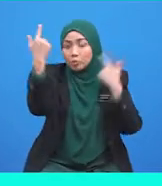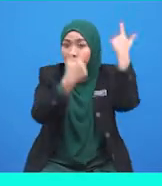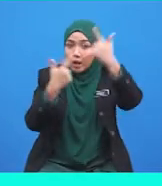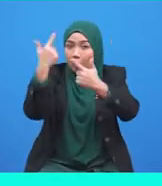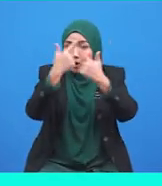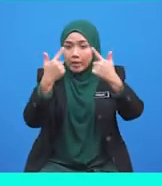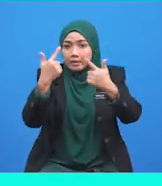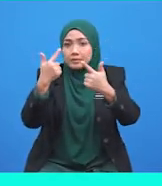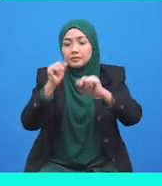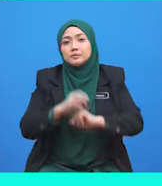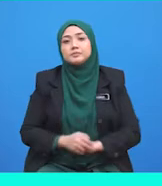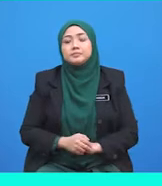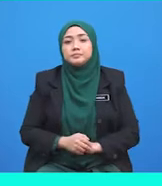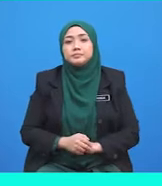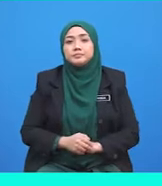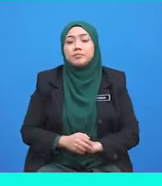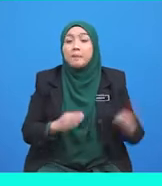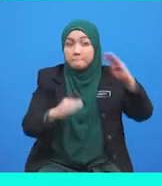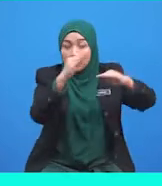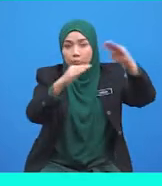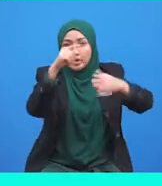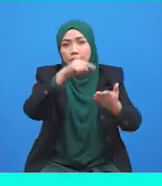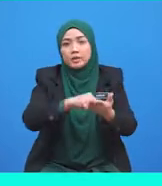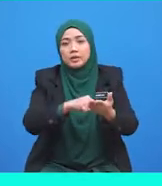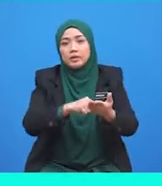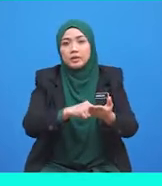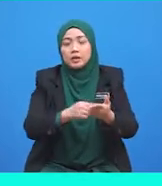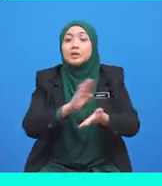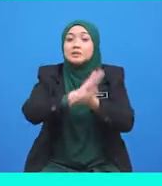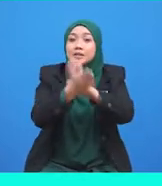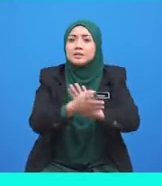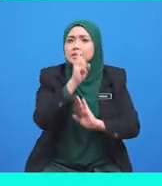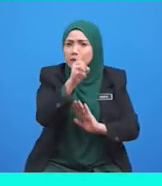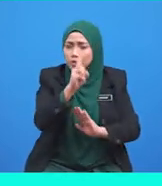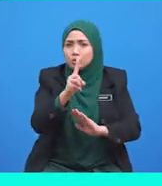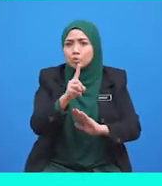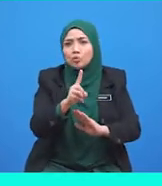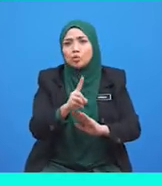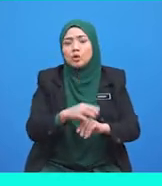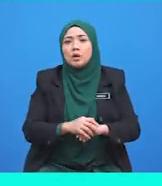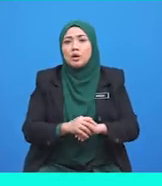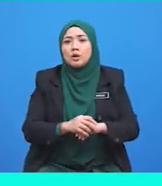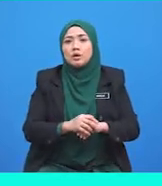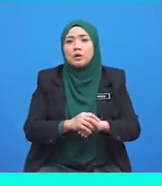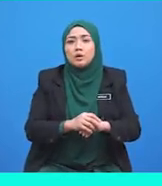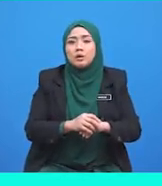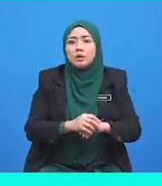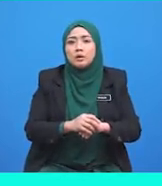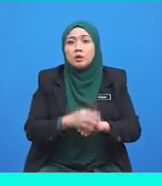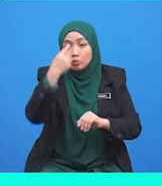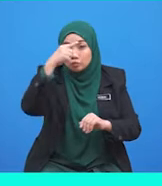Bangunan ini juga menjadi salah satu faktor dominan pelancong bercuti ke negara kita selain menyaksikan